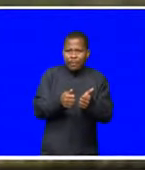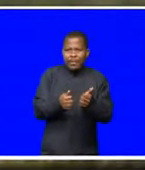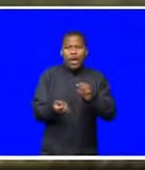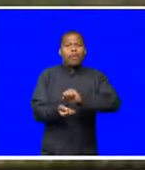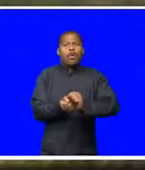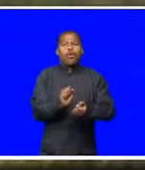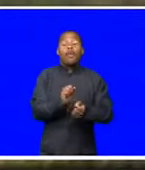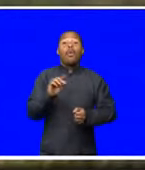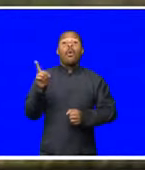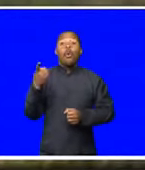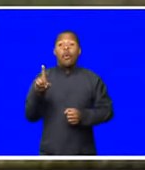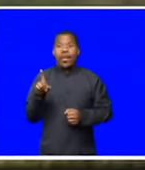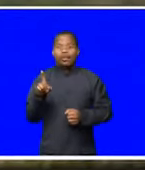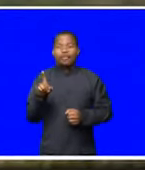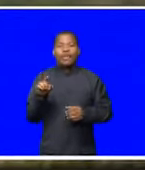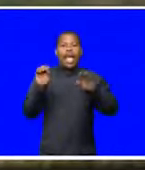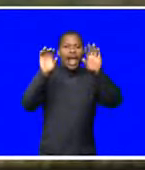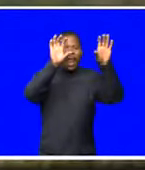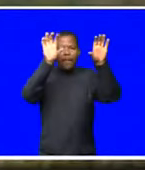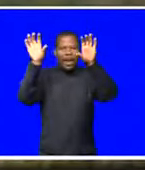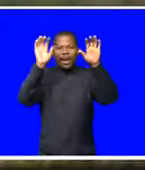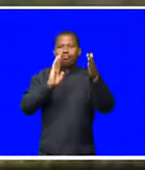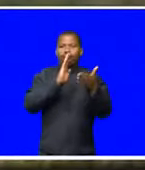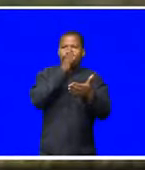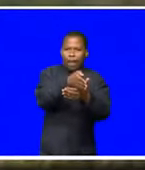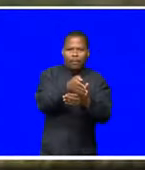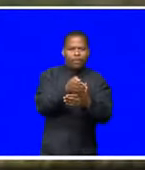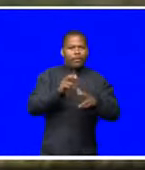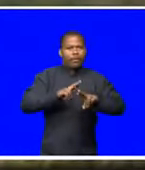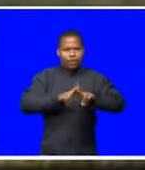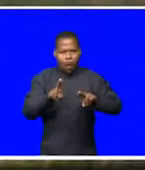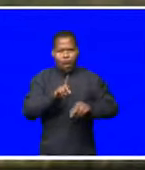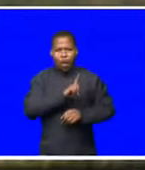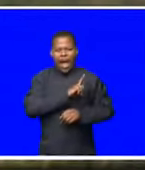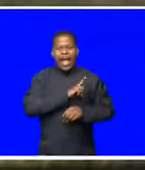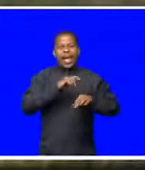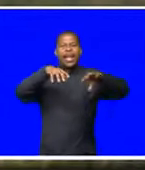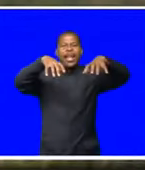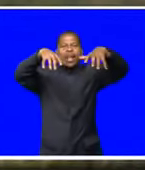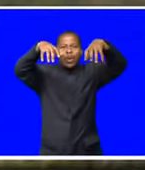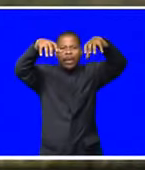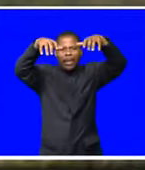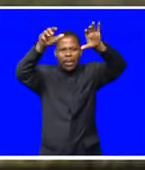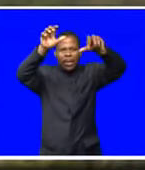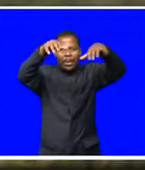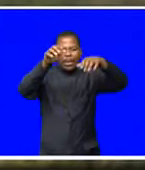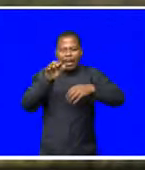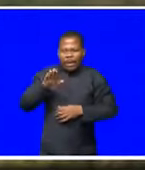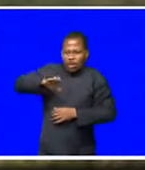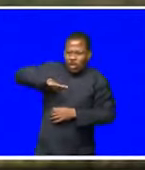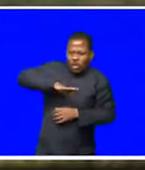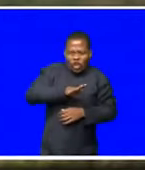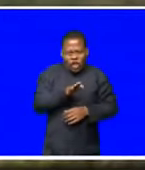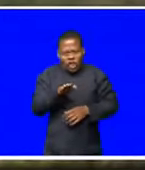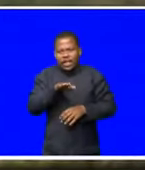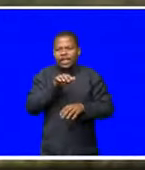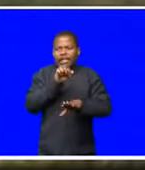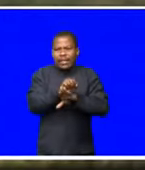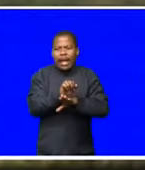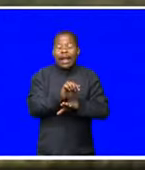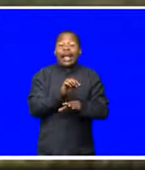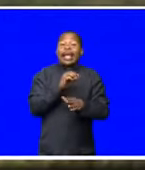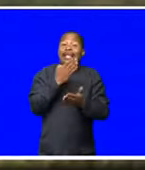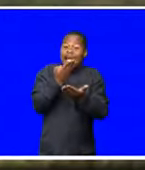maybe kunganalitulu kuyashelela akuhambeke leke singacela kuhulumende ukuthi asibukele